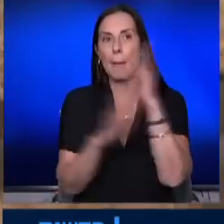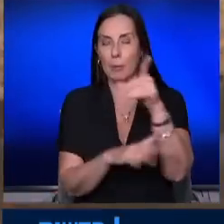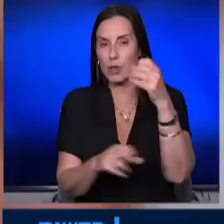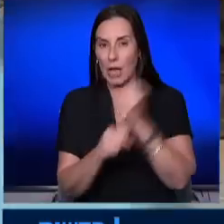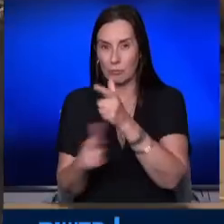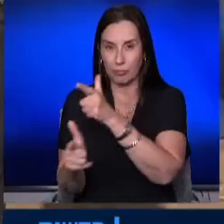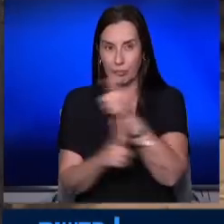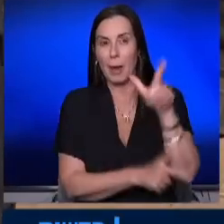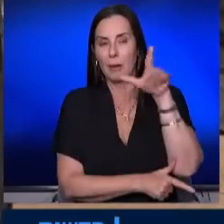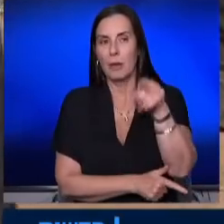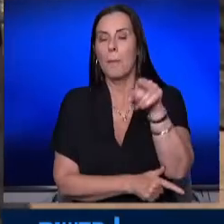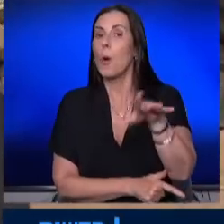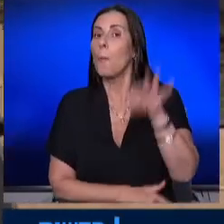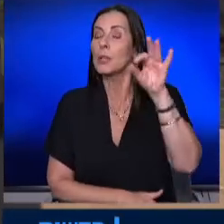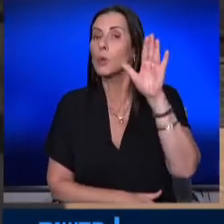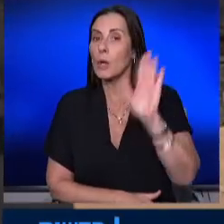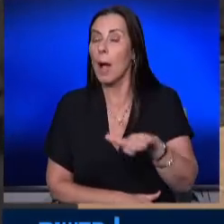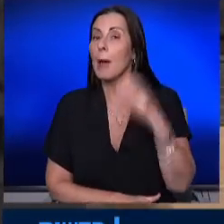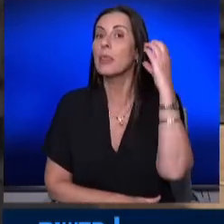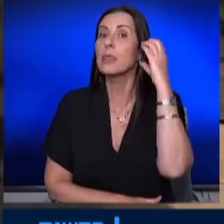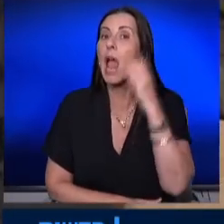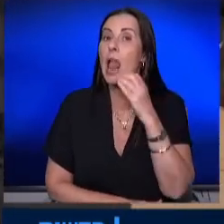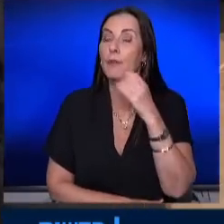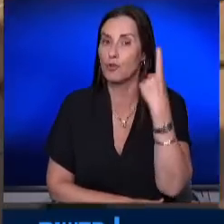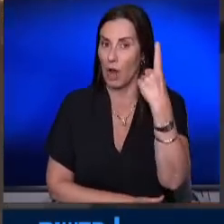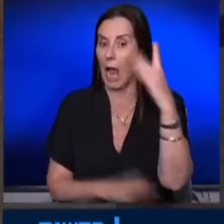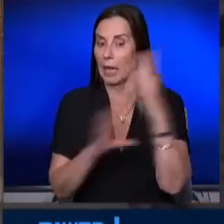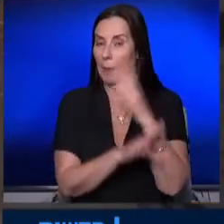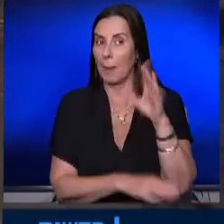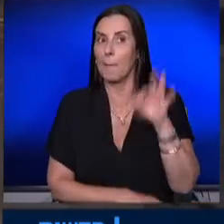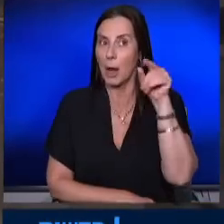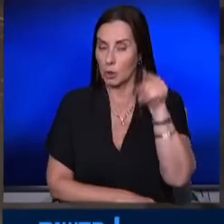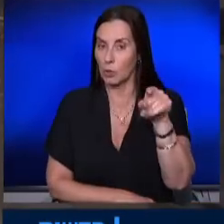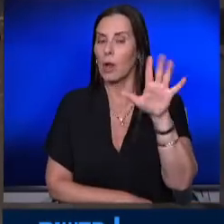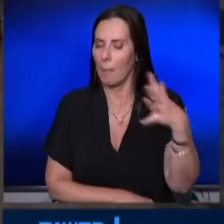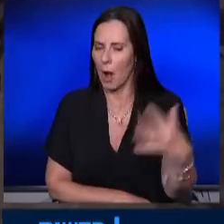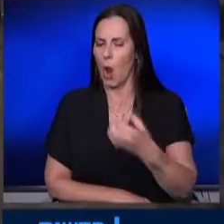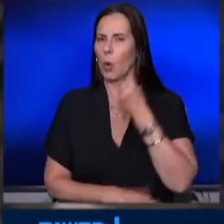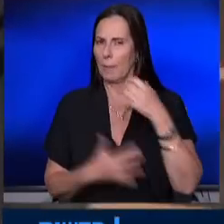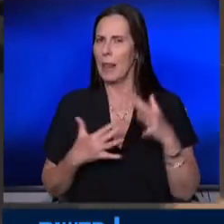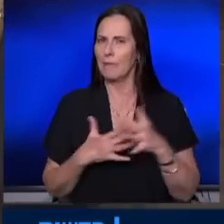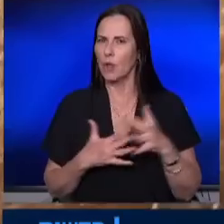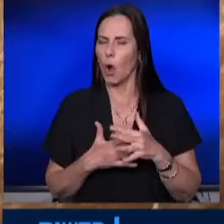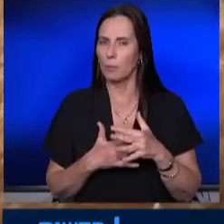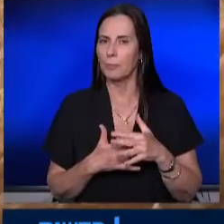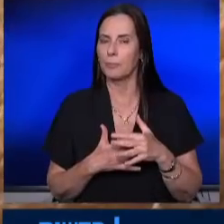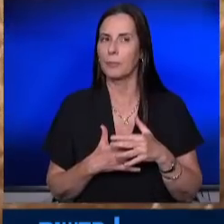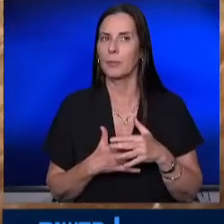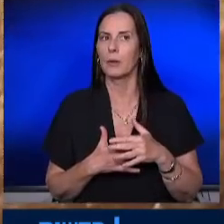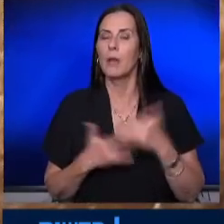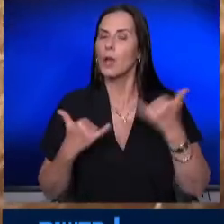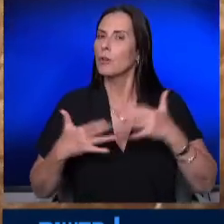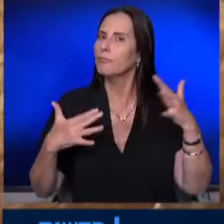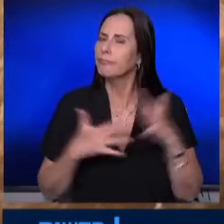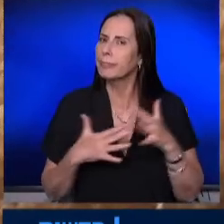הפיגוע. כאן מצאו גם טלפון של אחד המחבלים שגם נלקח לבדיקה, כי חלק מאותה חקירה